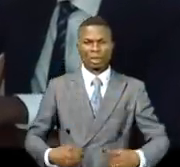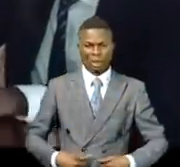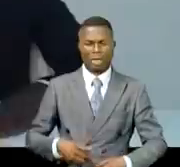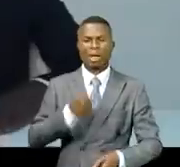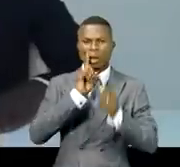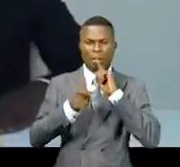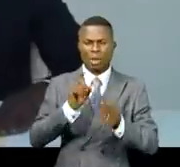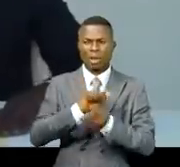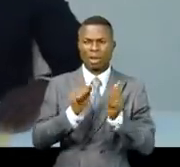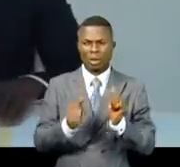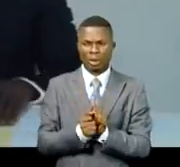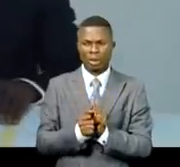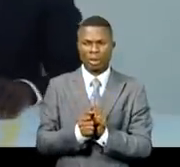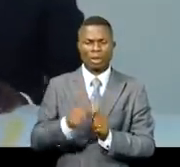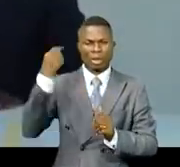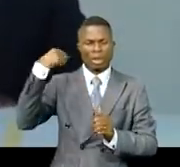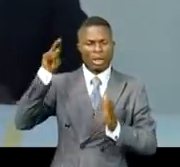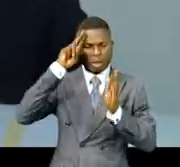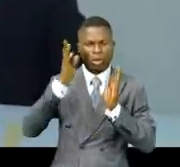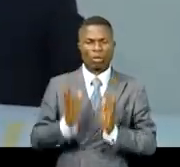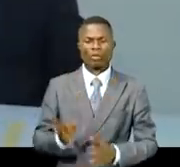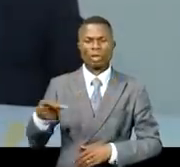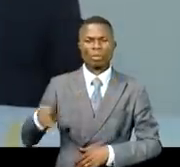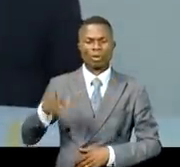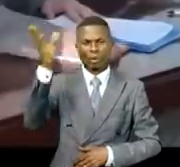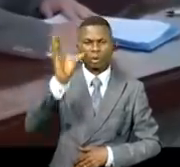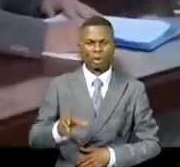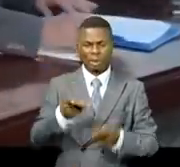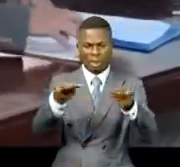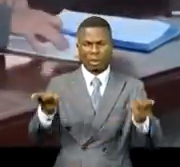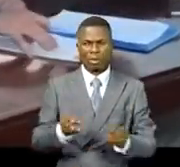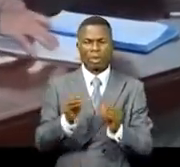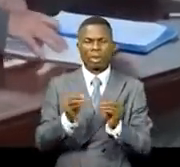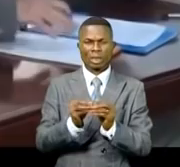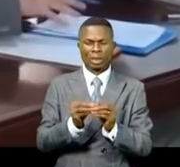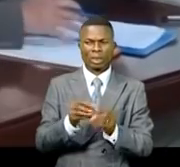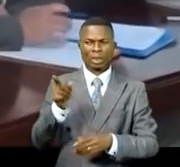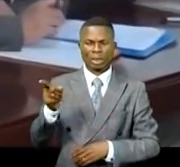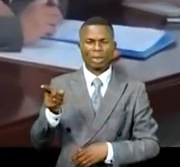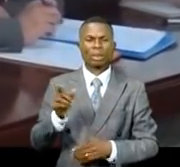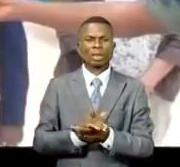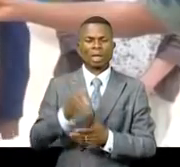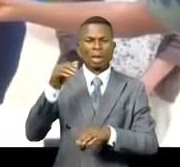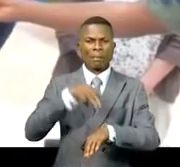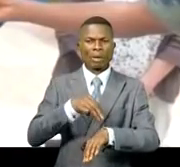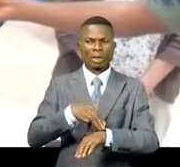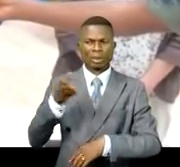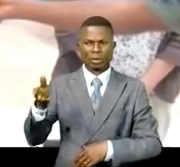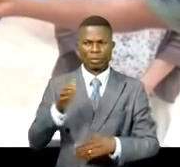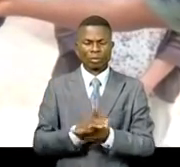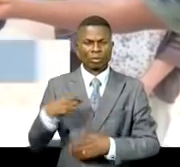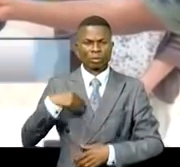de la question avec le gouverneur Atou Matubwana Kuluki dans la salle des banquets de la résidence officielle à Matadi. Ils sont